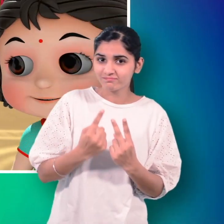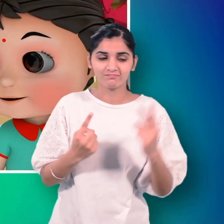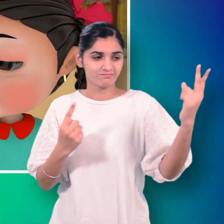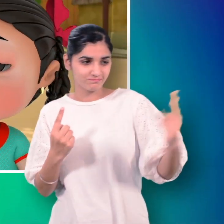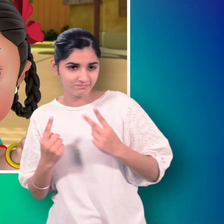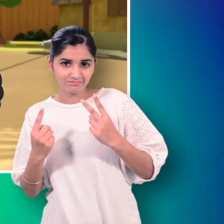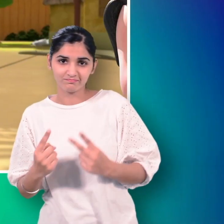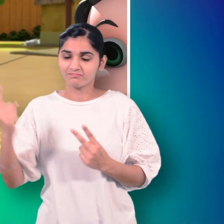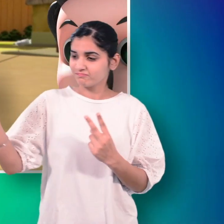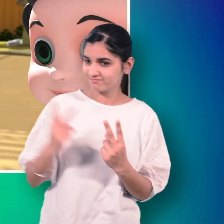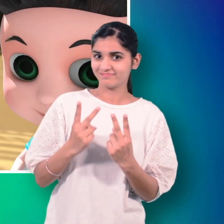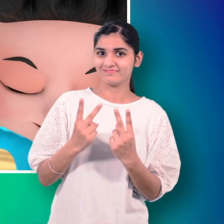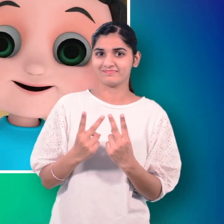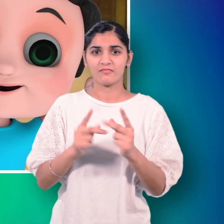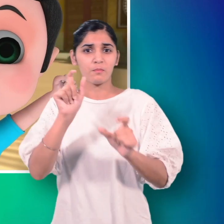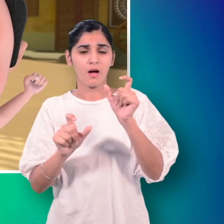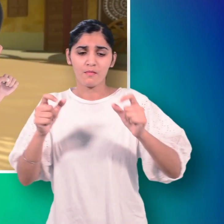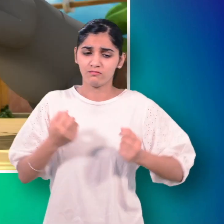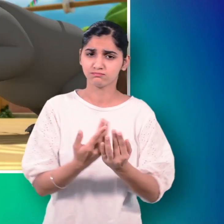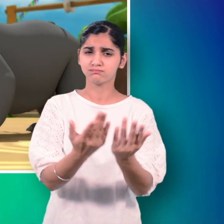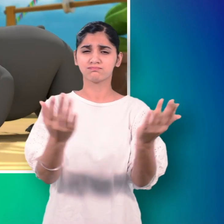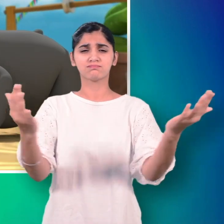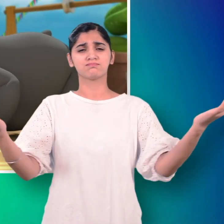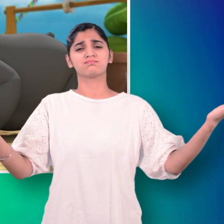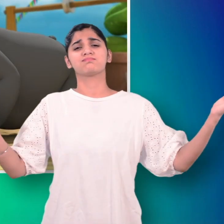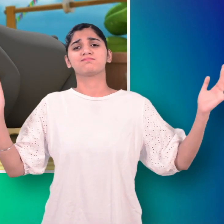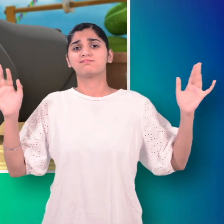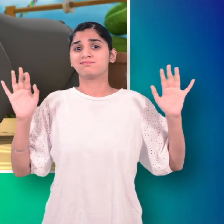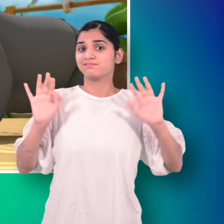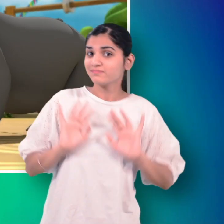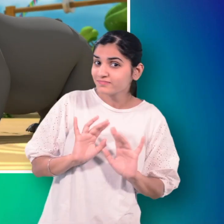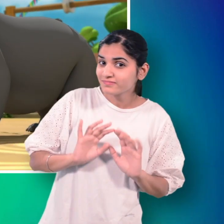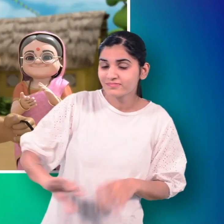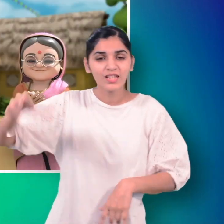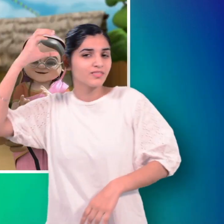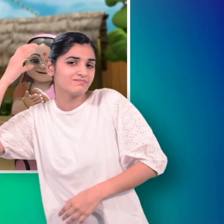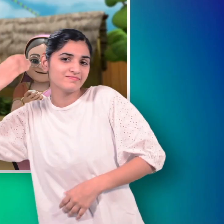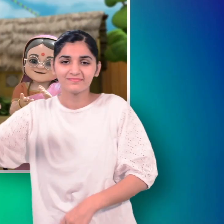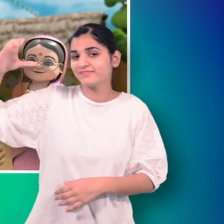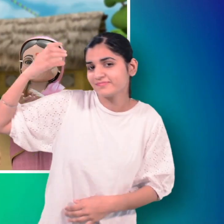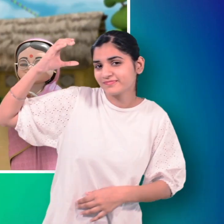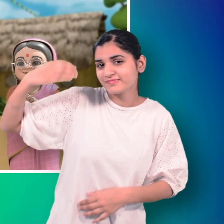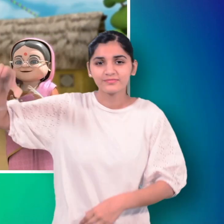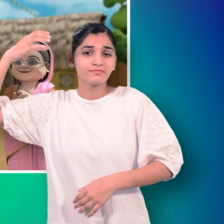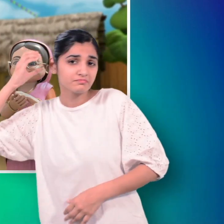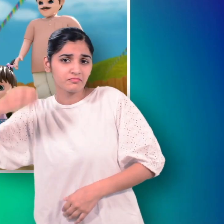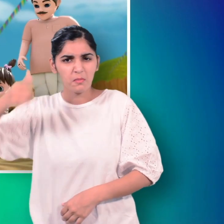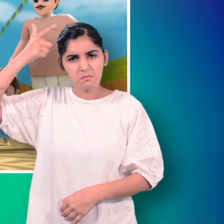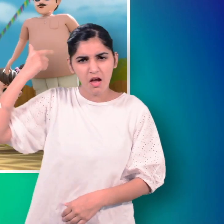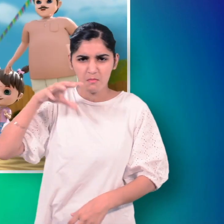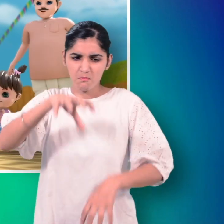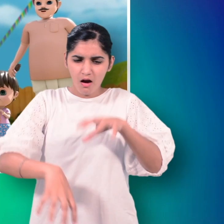दीपक आया, पूजा आई, सोनू आया। भीड़ लगी, डम डम डम डमरू